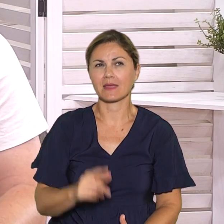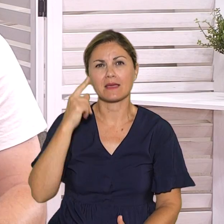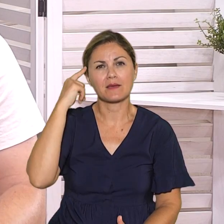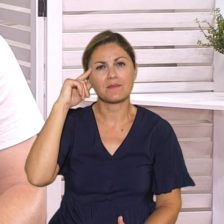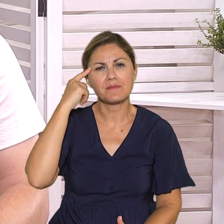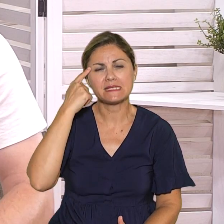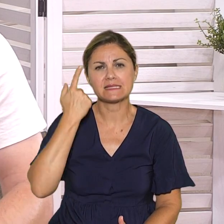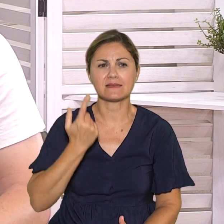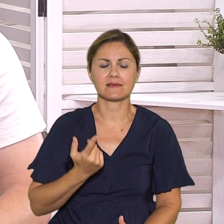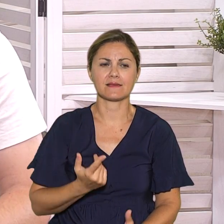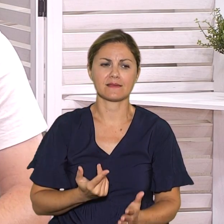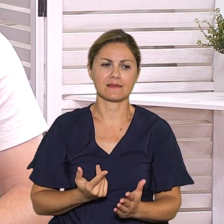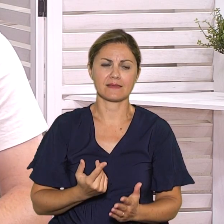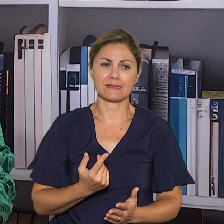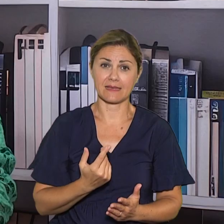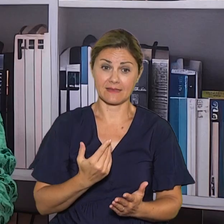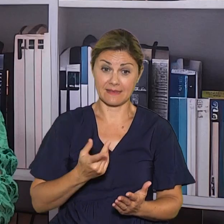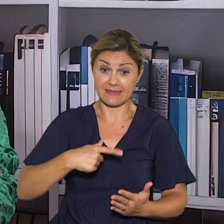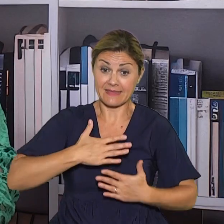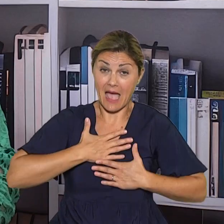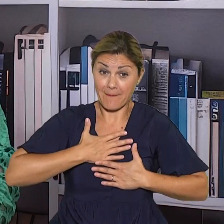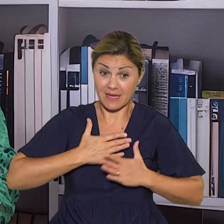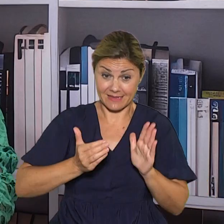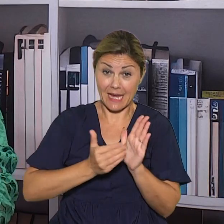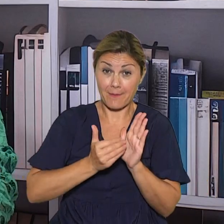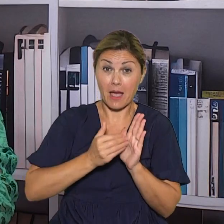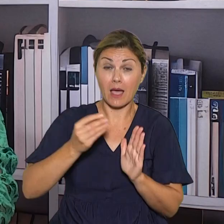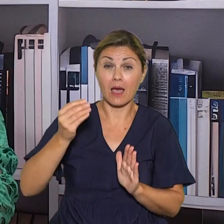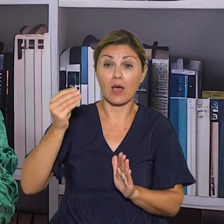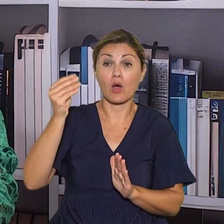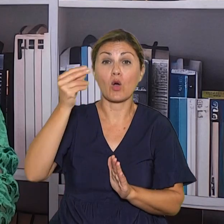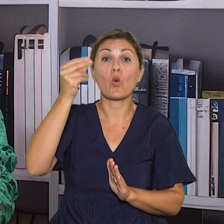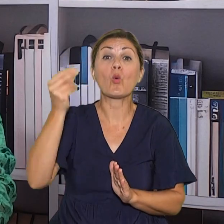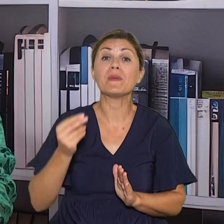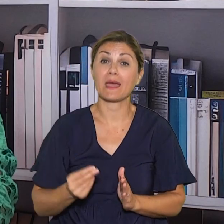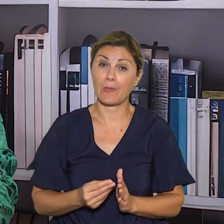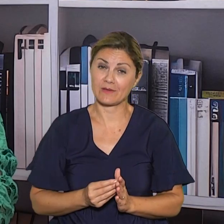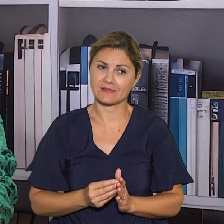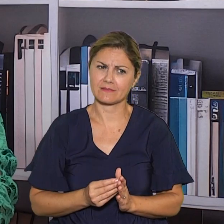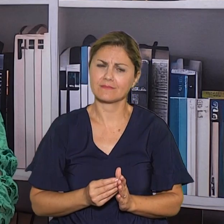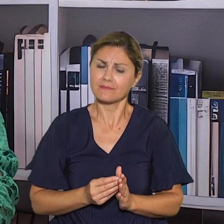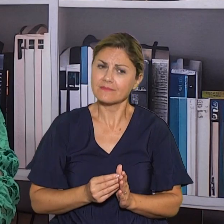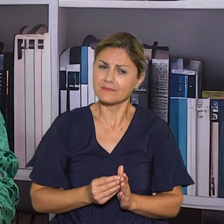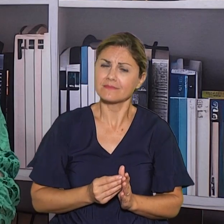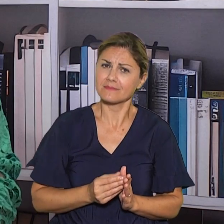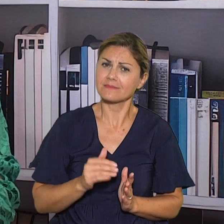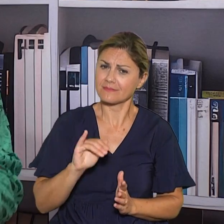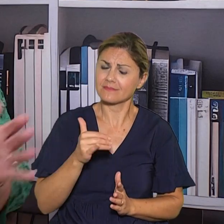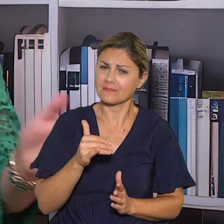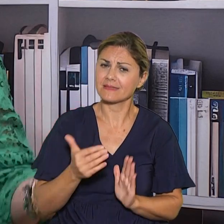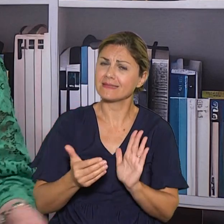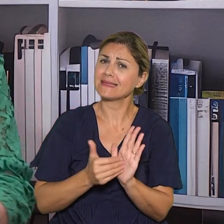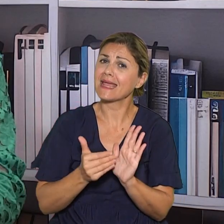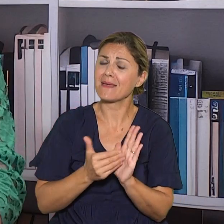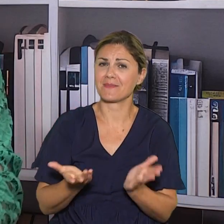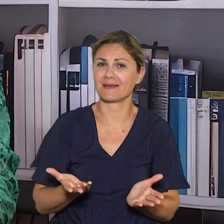danas svakom u životu treba umjetnosti? Mislim da bi trebalo. Mislim da bi trebalo. U bilo kojem smislu ima